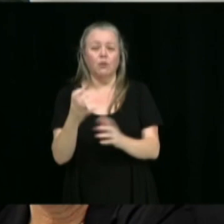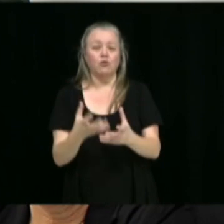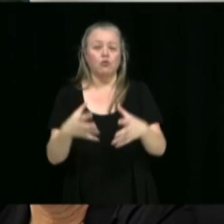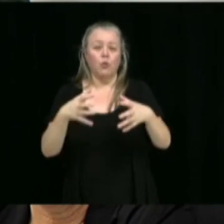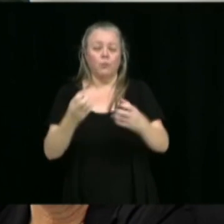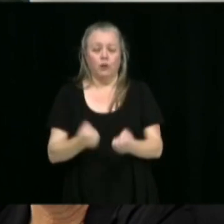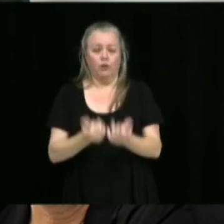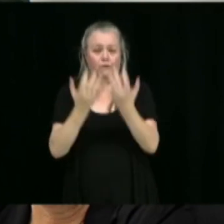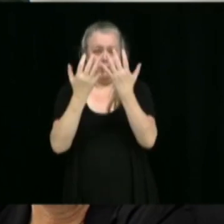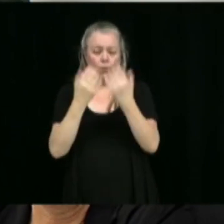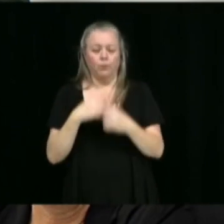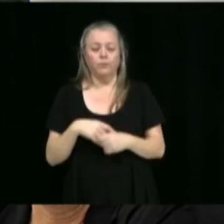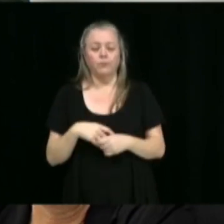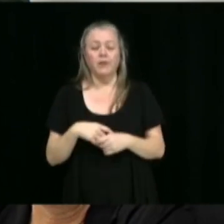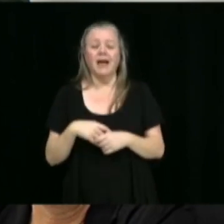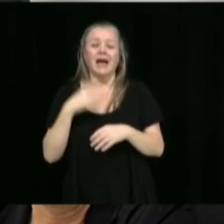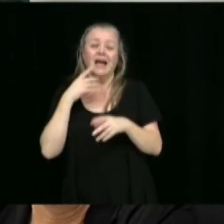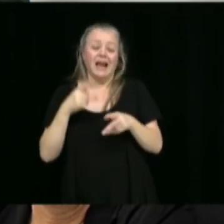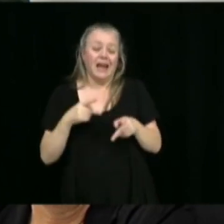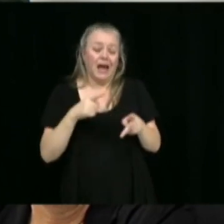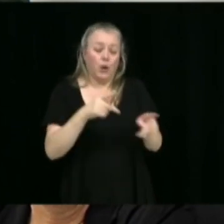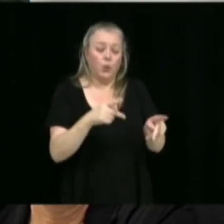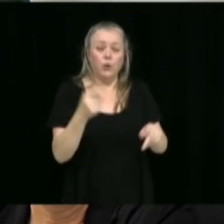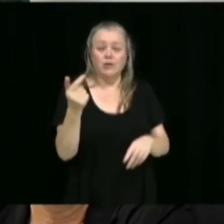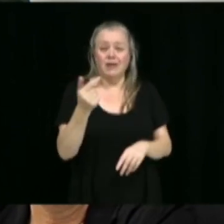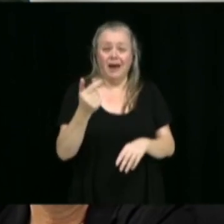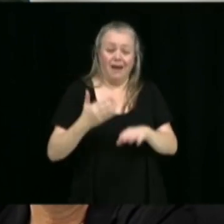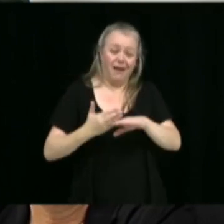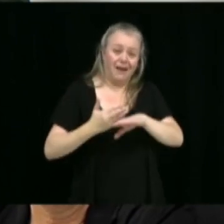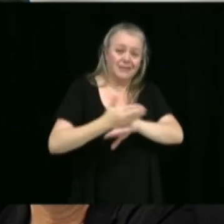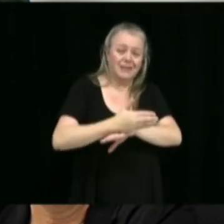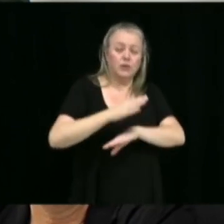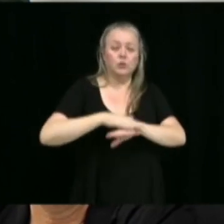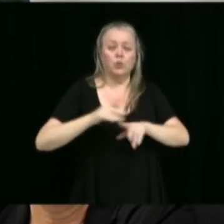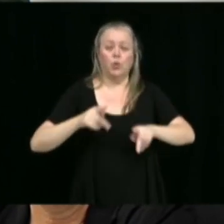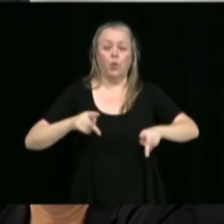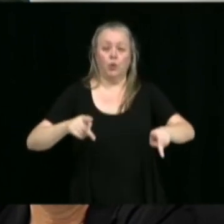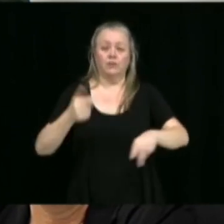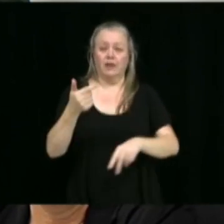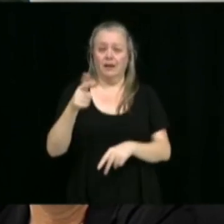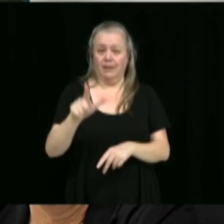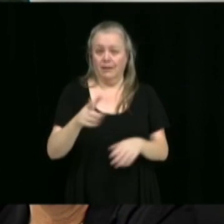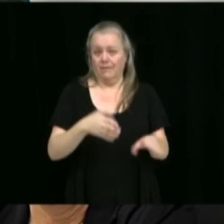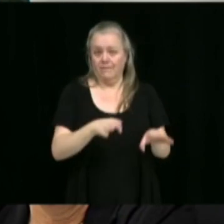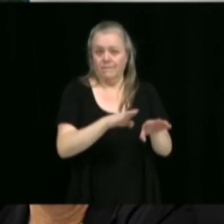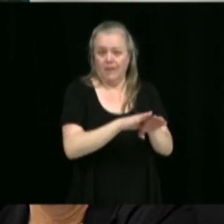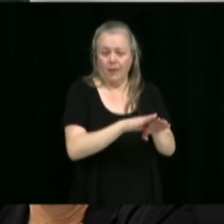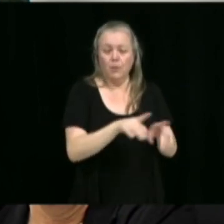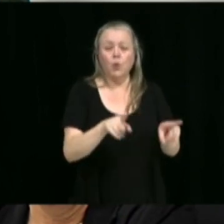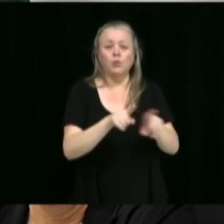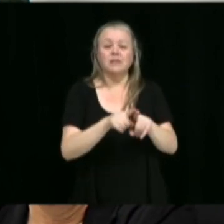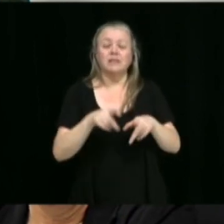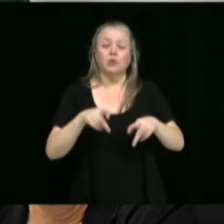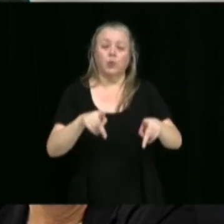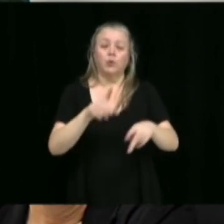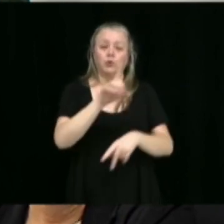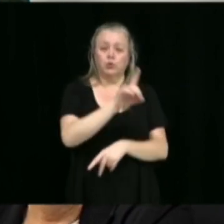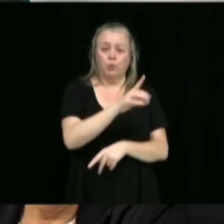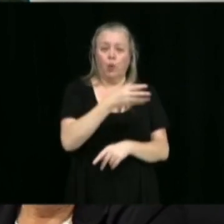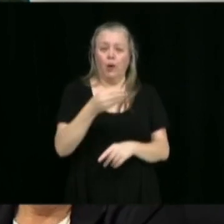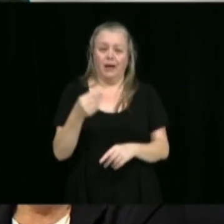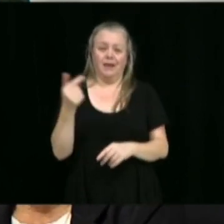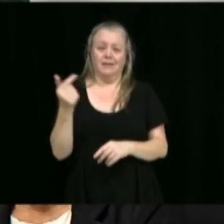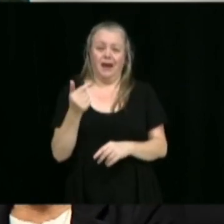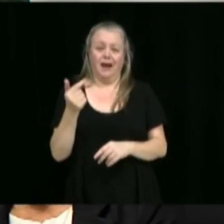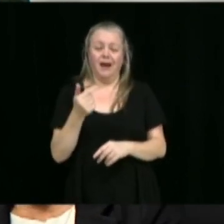la fermeture de la voie d'accès à la rue Garant sur la route de la Grande Ligne, ainsi que la fermeture des rues Dubo et Garant le samedi 8